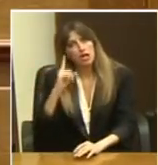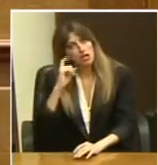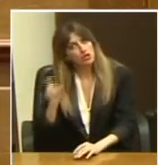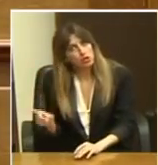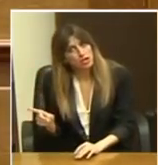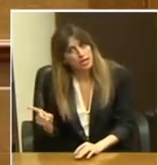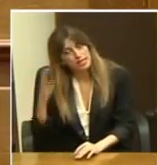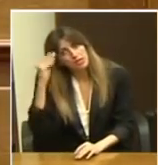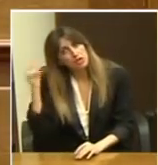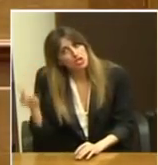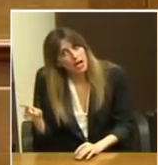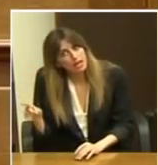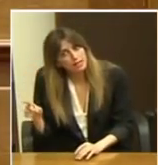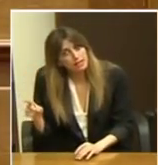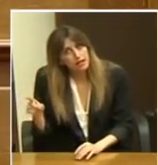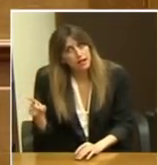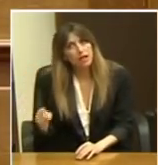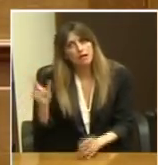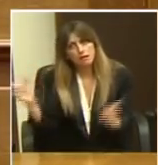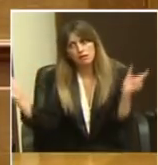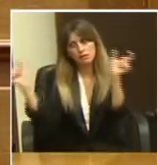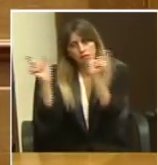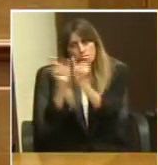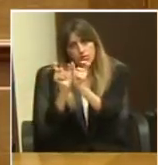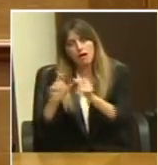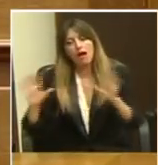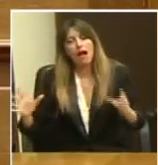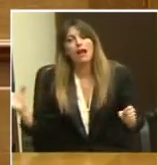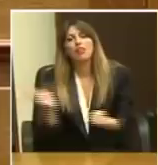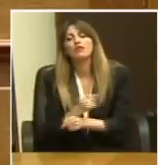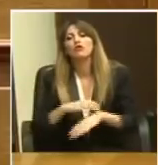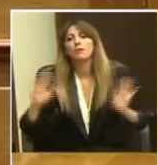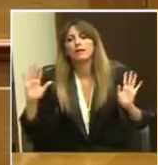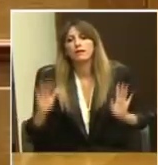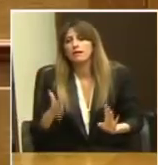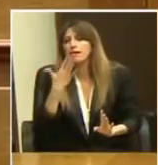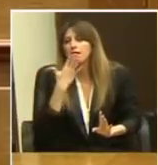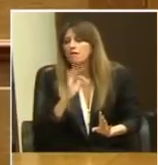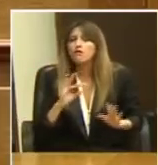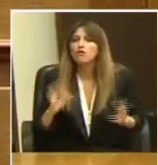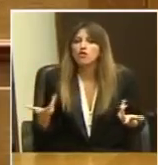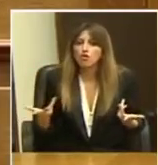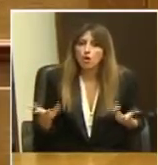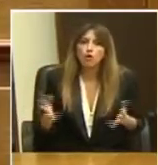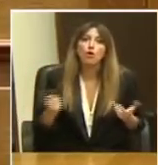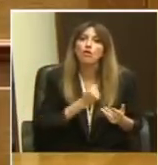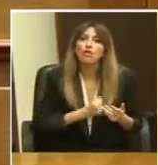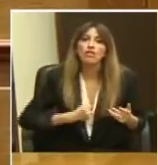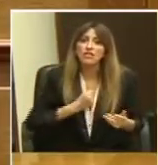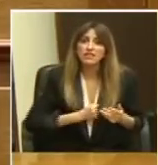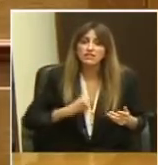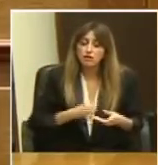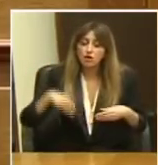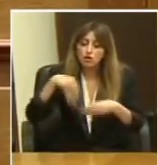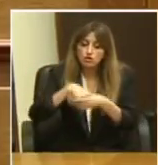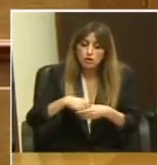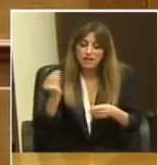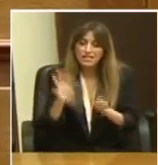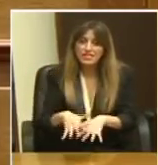εθνολογικός προσδιορισμός. Και δεν το πέτυχε, γιατί ο Γλυκόροφ δεν είχε την κοινοβουλευτική πλειοψηφία για 5 έδρες να αλλάξει το Σύνταγμα των